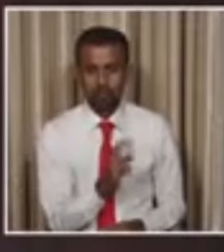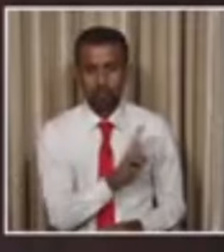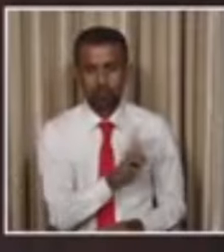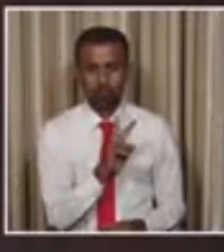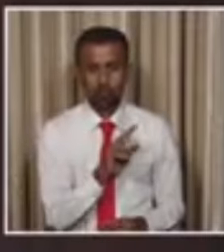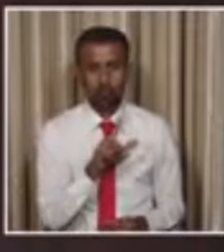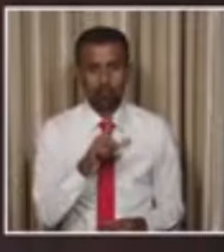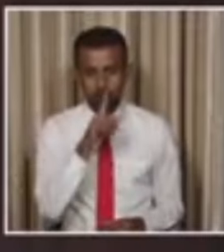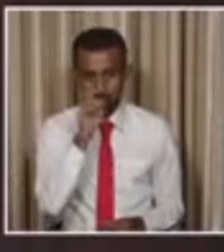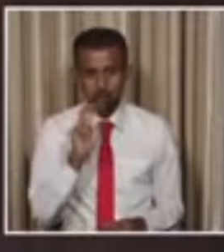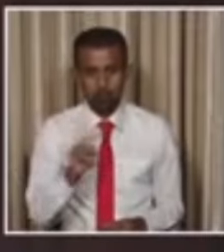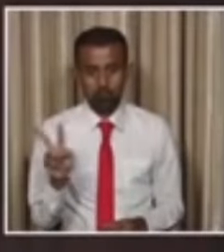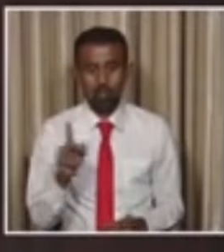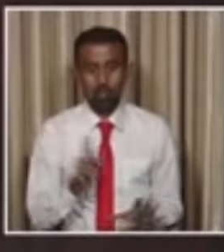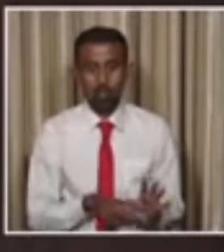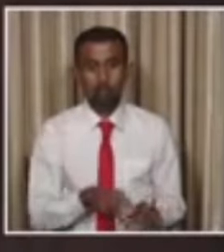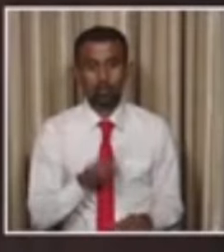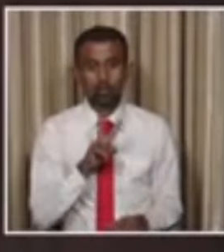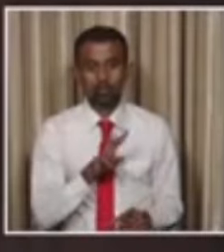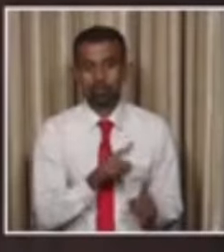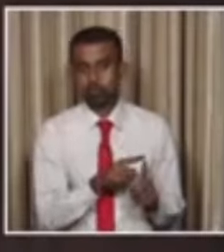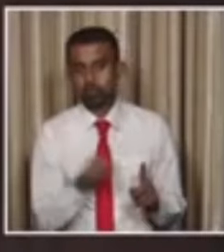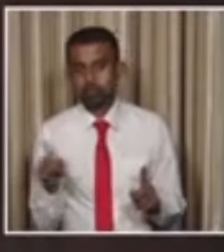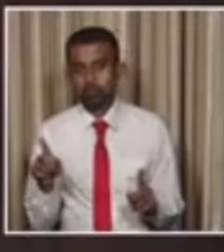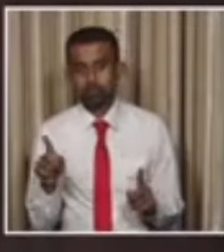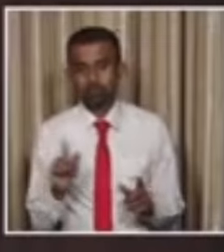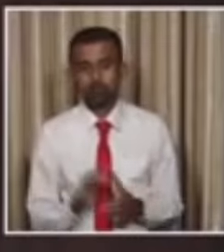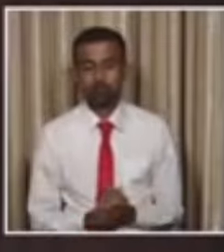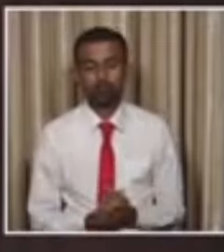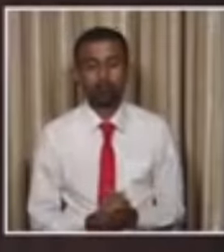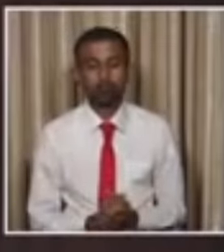2022 7/23 ඉඳලා අවුරුදු දෙකකට